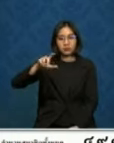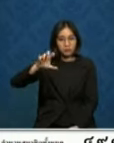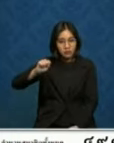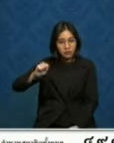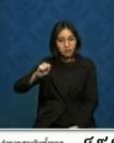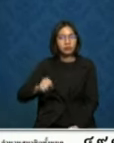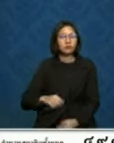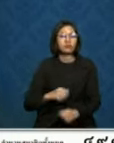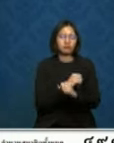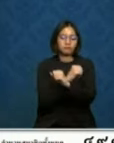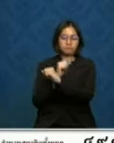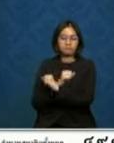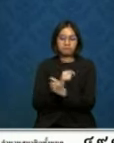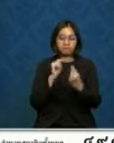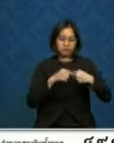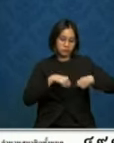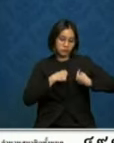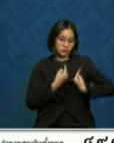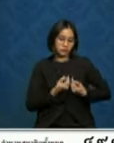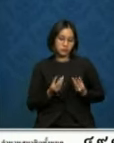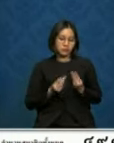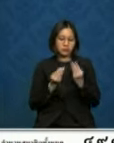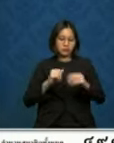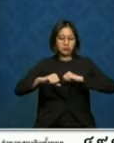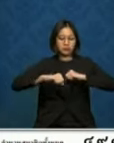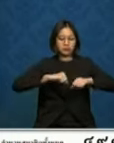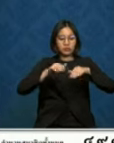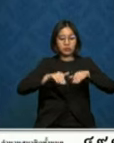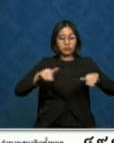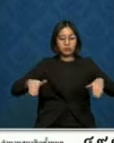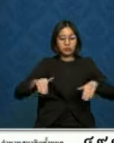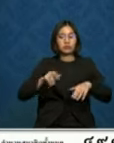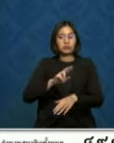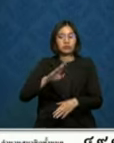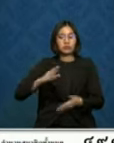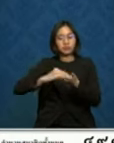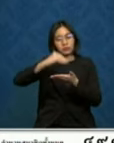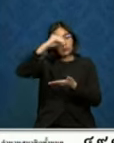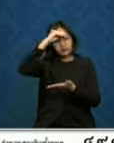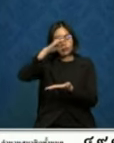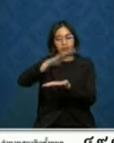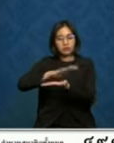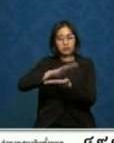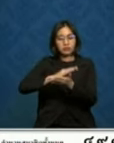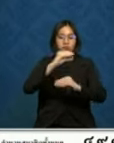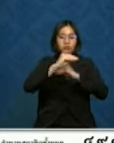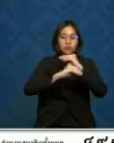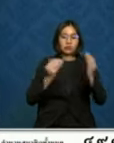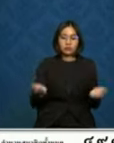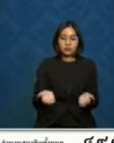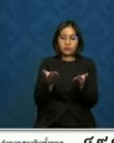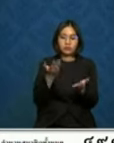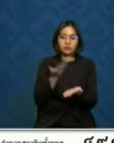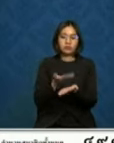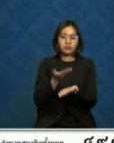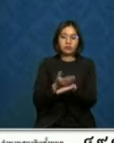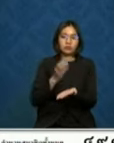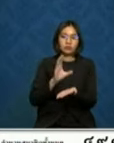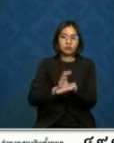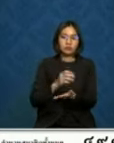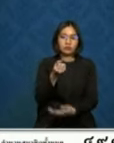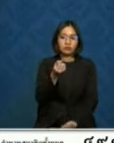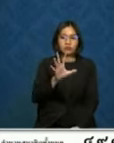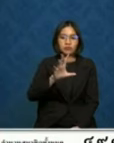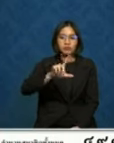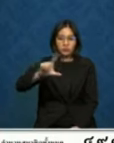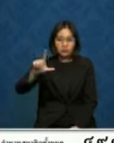และการสร้างภูมิคุ้มกันทางจิตใจให้กับเยาวชนในโรงเรียนในระบบโครงการนี้นะครับได้รับการสนับสนุนงบประมาณ15ล้านบ